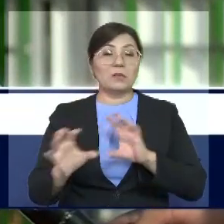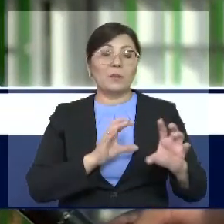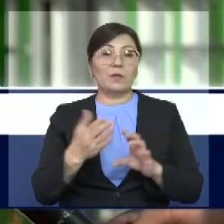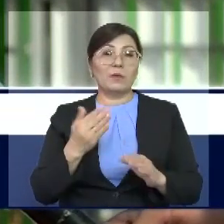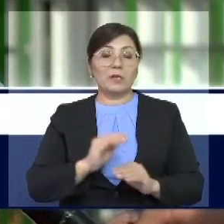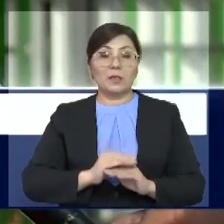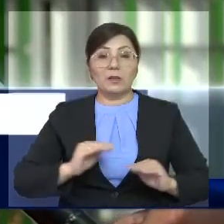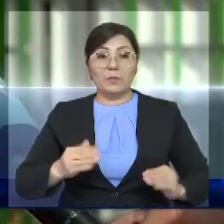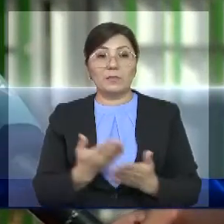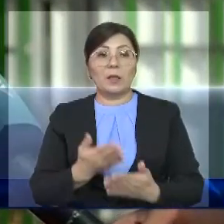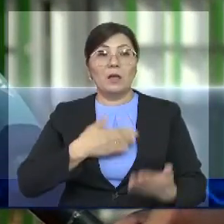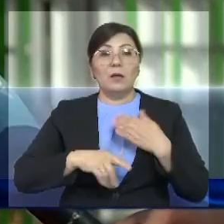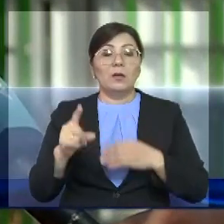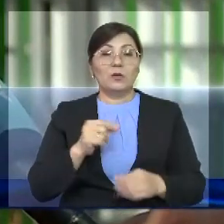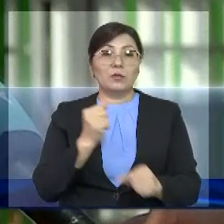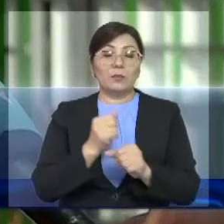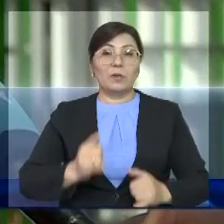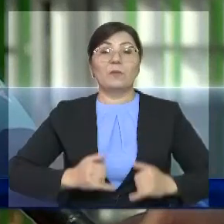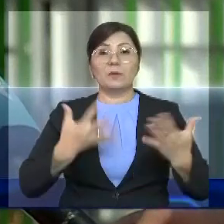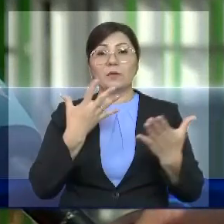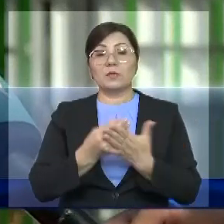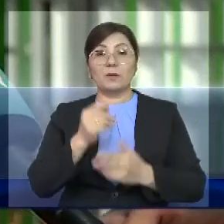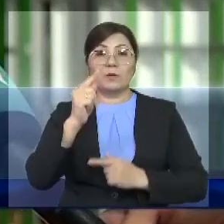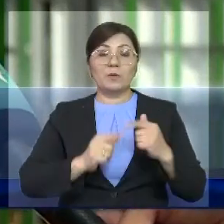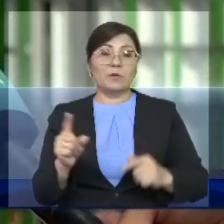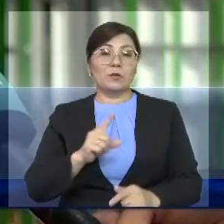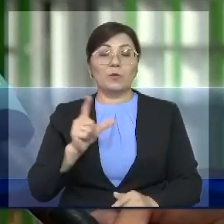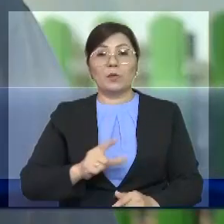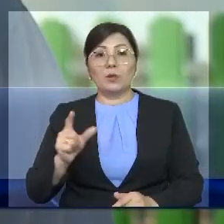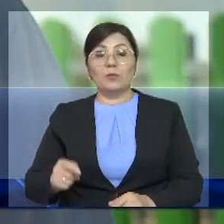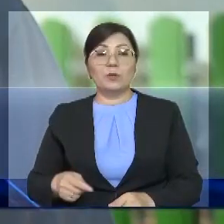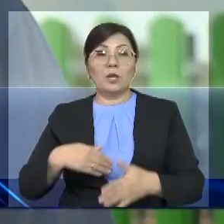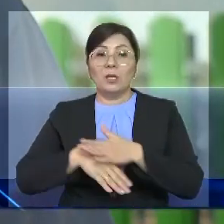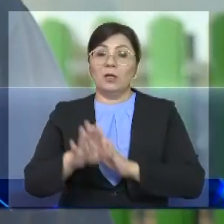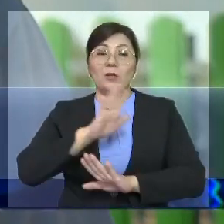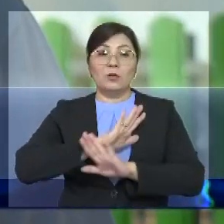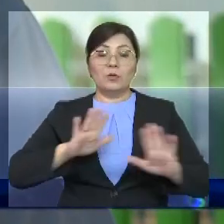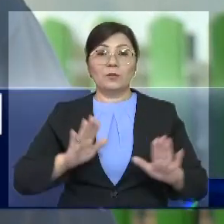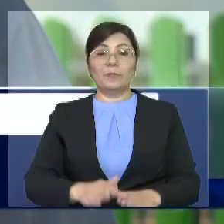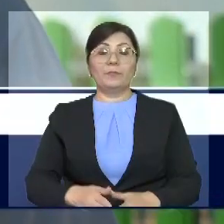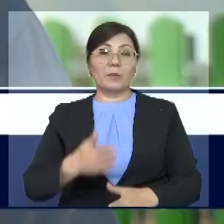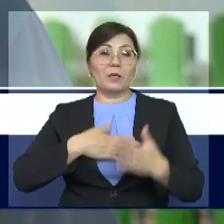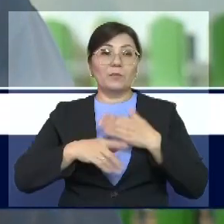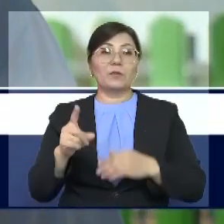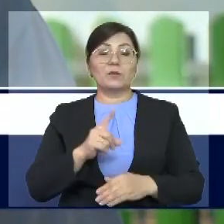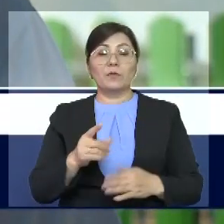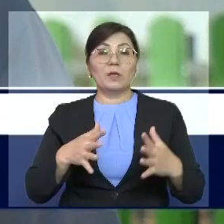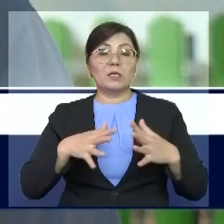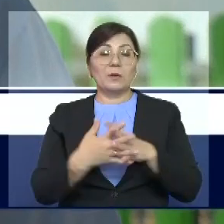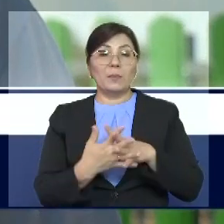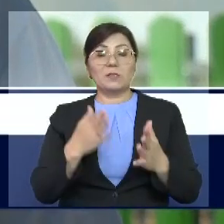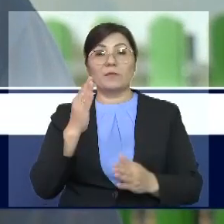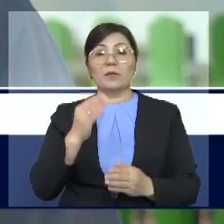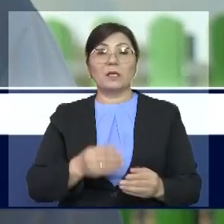4 года. Мы рады тому, что он делает во благо своего родного края, чтобы люди не переезжали. Мы очень рады, что в нашем родном поселке